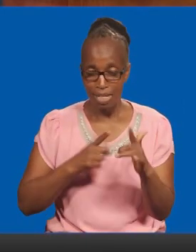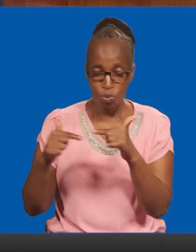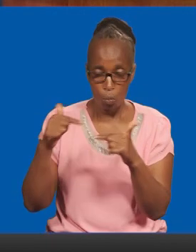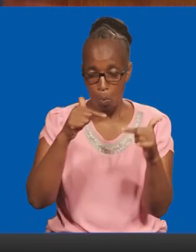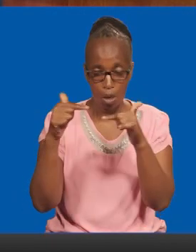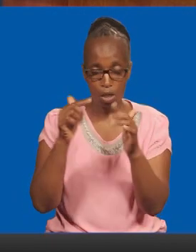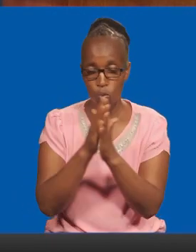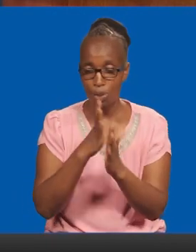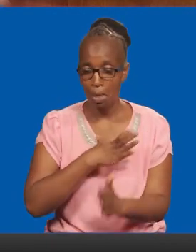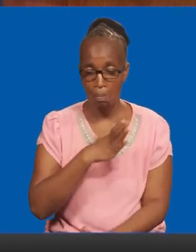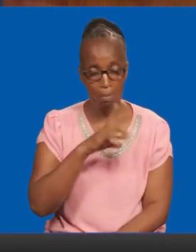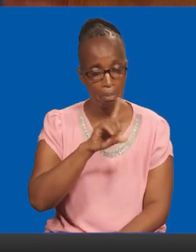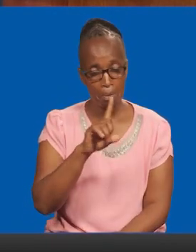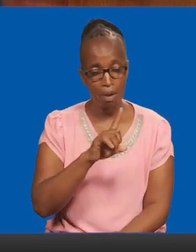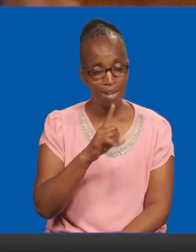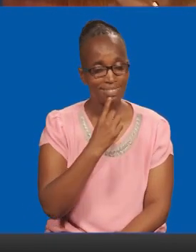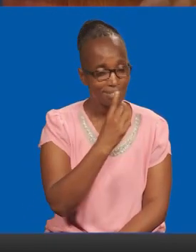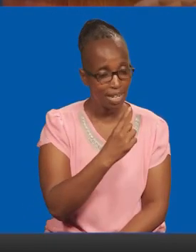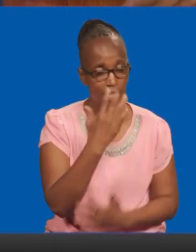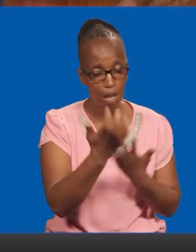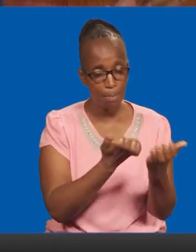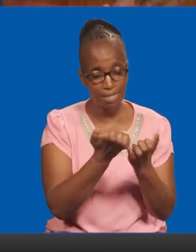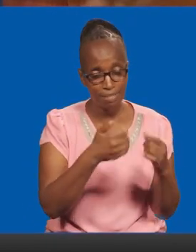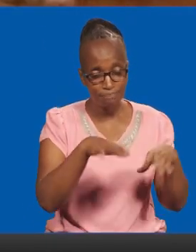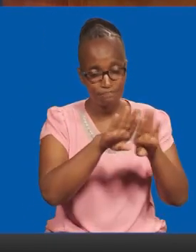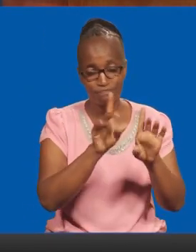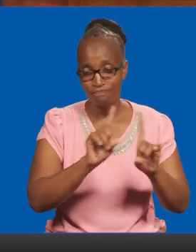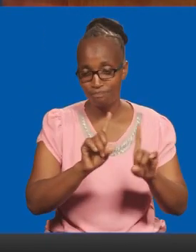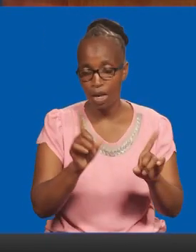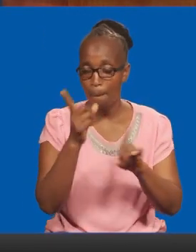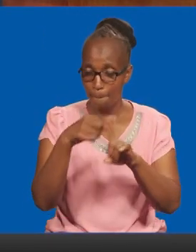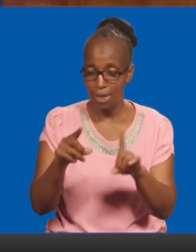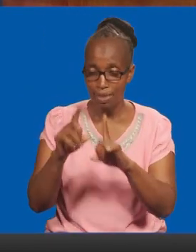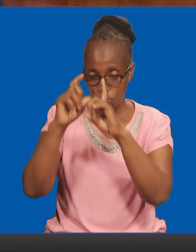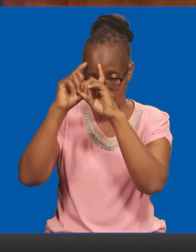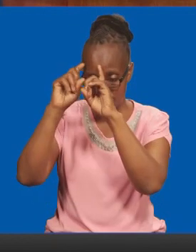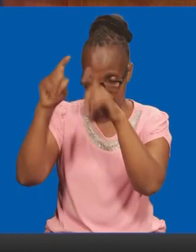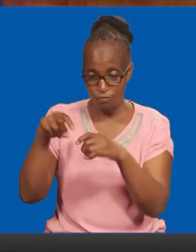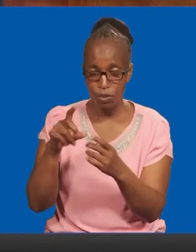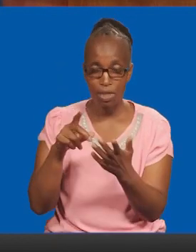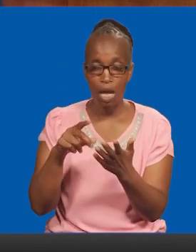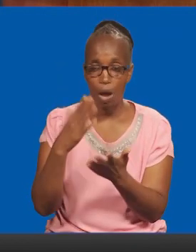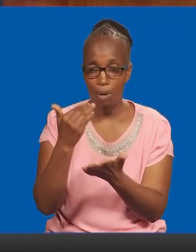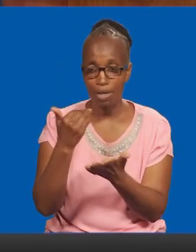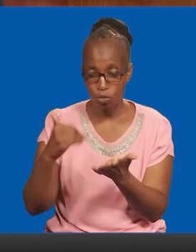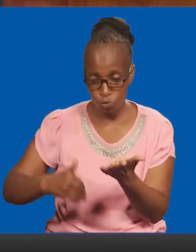yeyote. Hatusemi biashara ifungwe. Ile tunasema sumu,